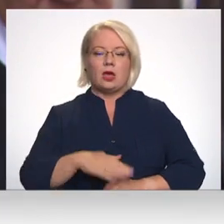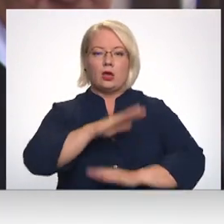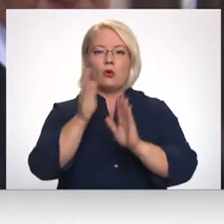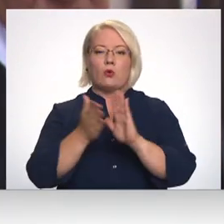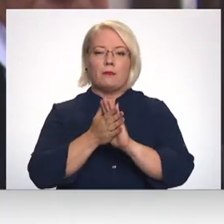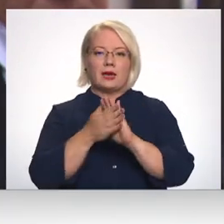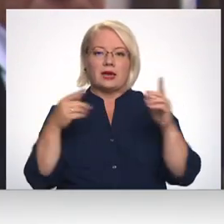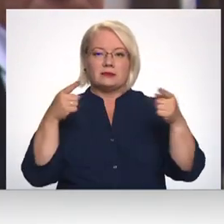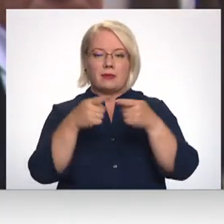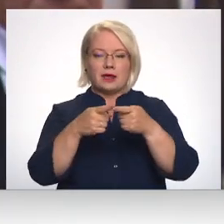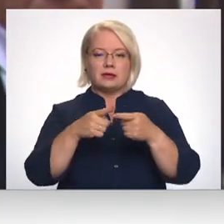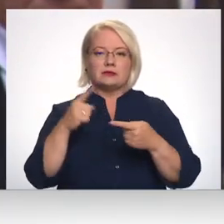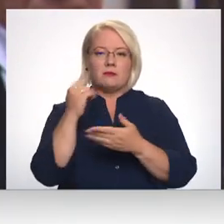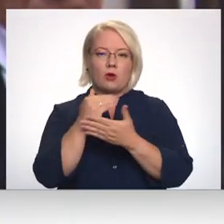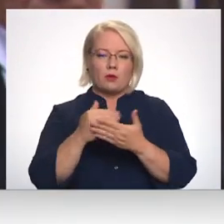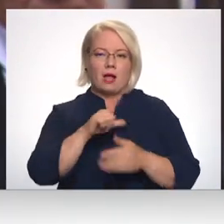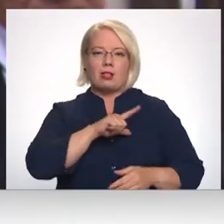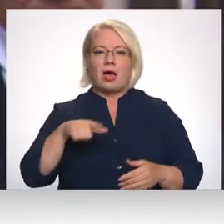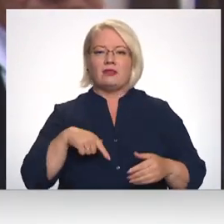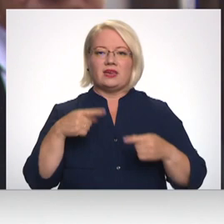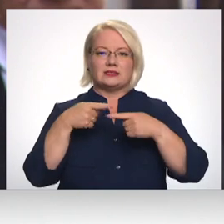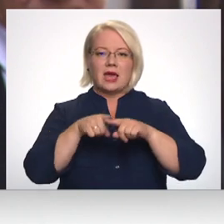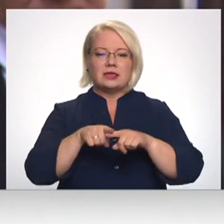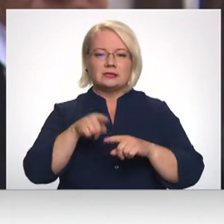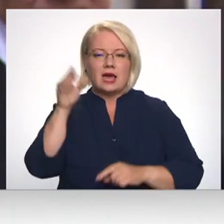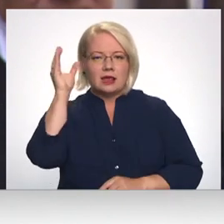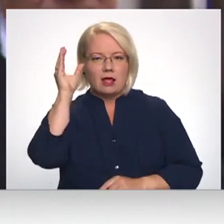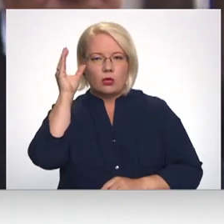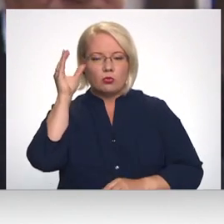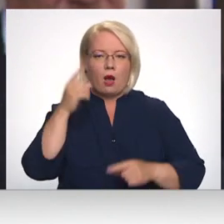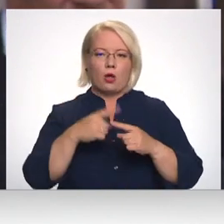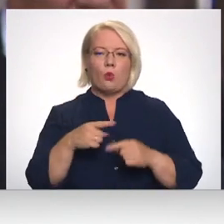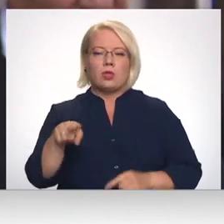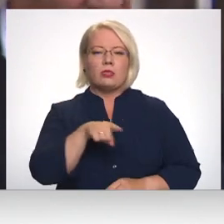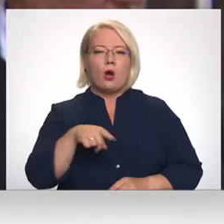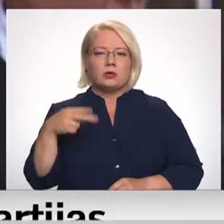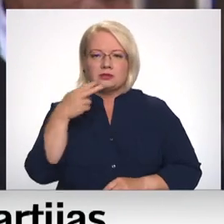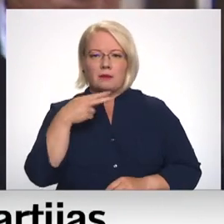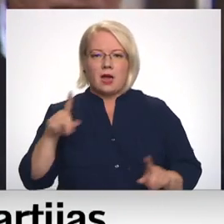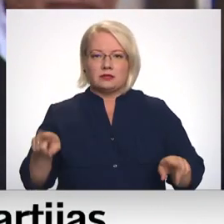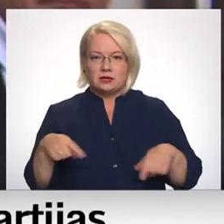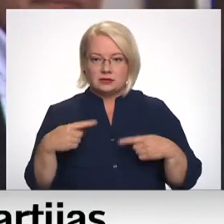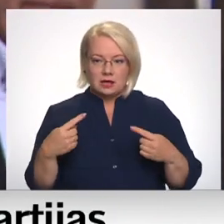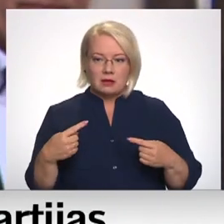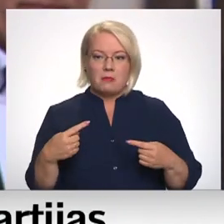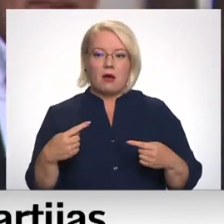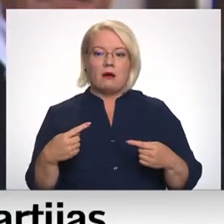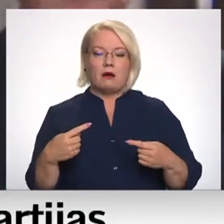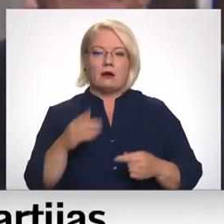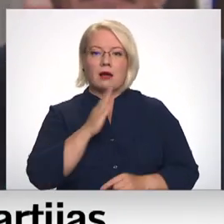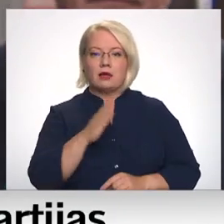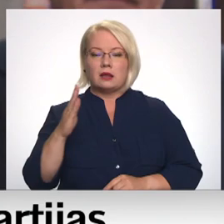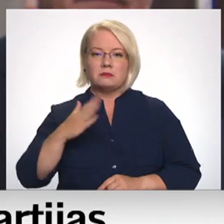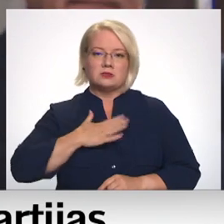programma ir Latvijas tehniska intelektuāla un tautsaimnieciska attīstība, un katram